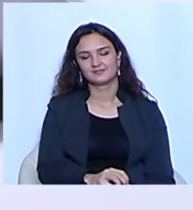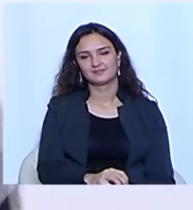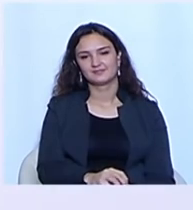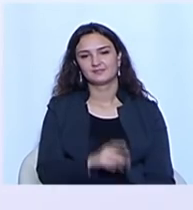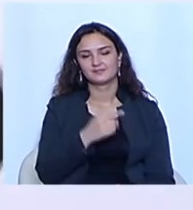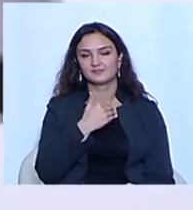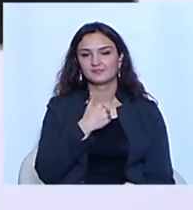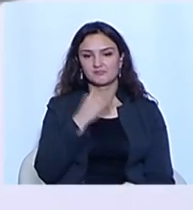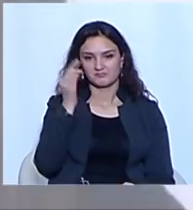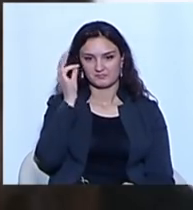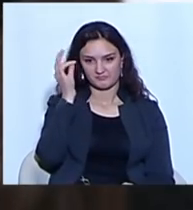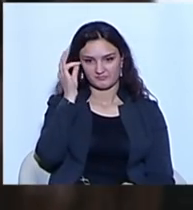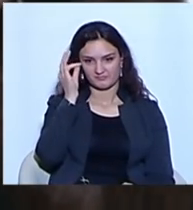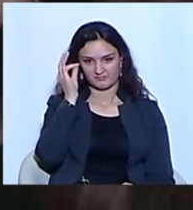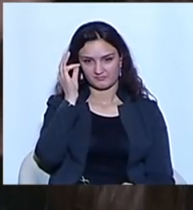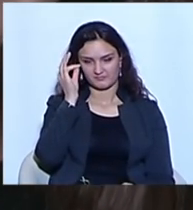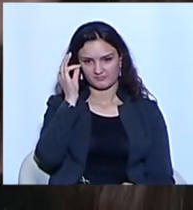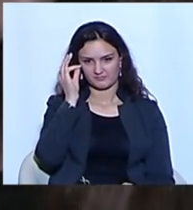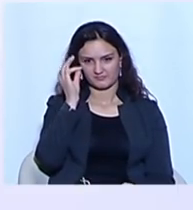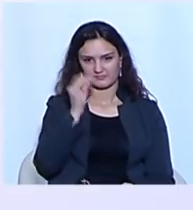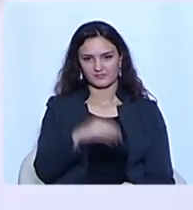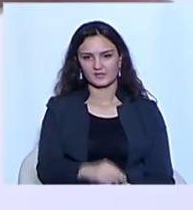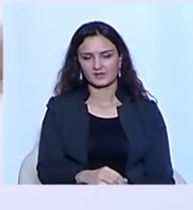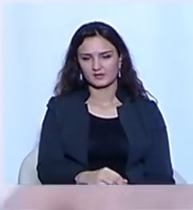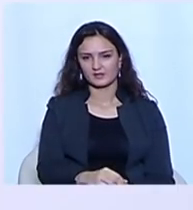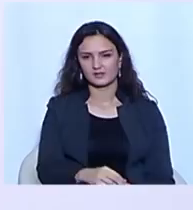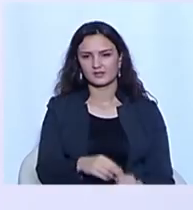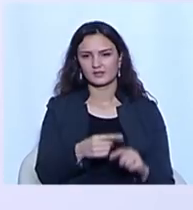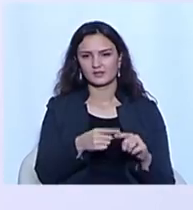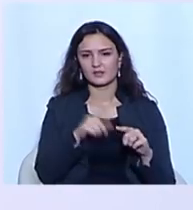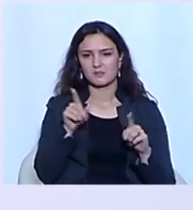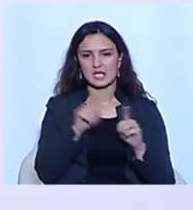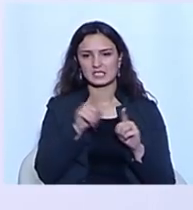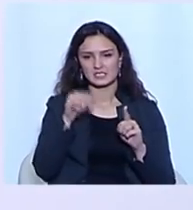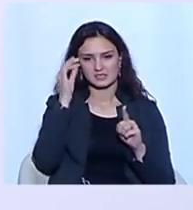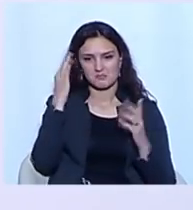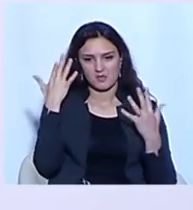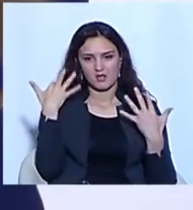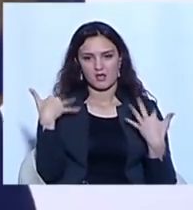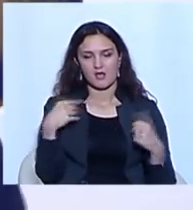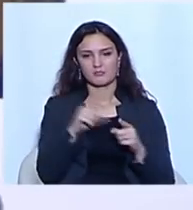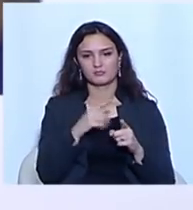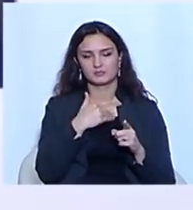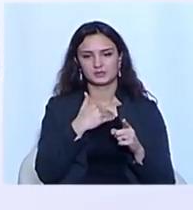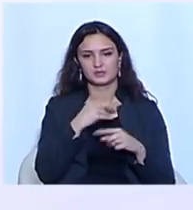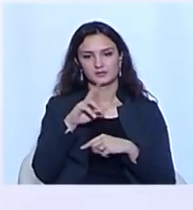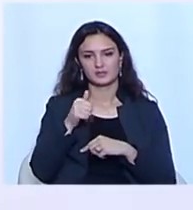მე ვნატრობ ჟასმინსნაირი როკ. მაგისნაირი თმები მინდა რომ გქონდეს